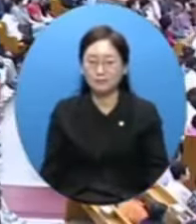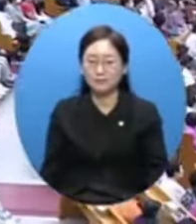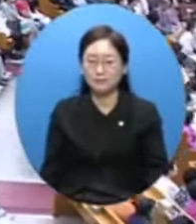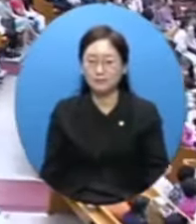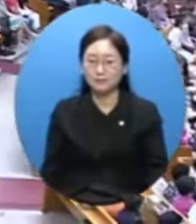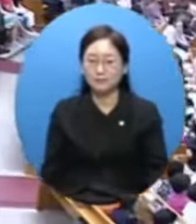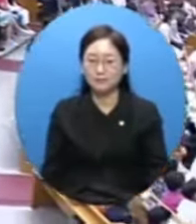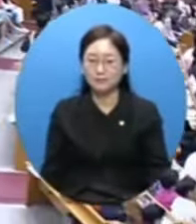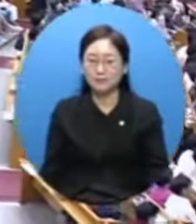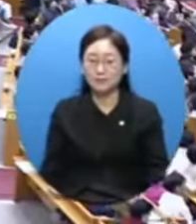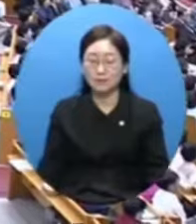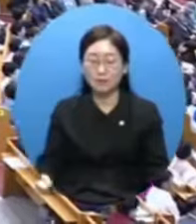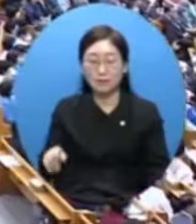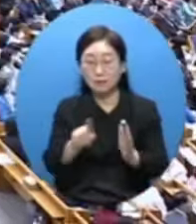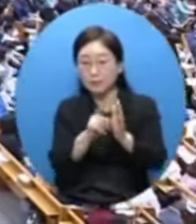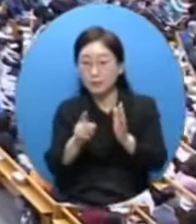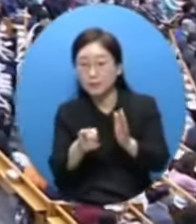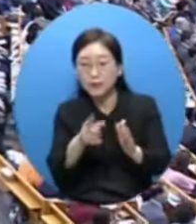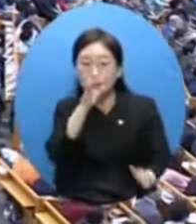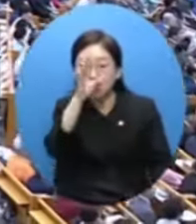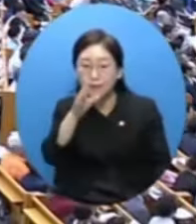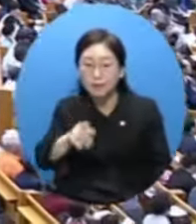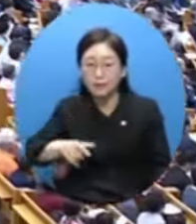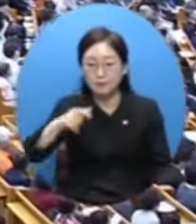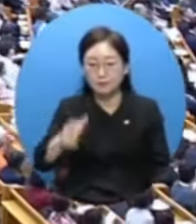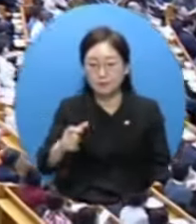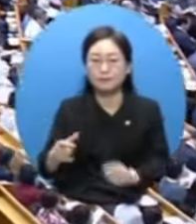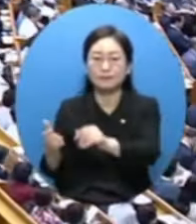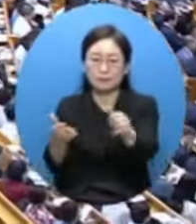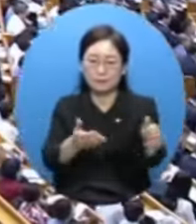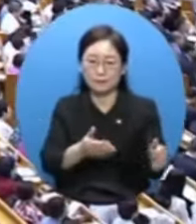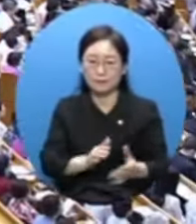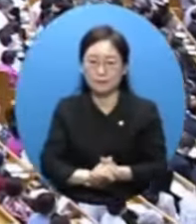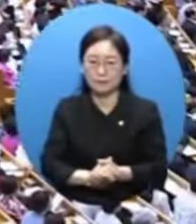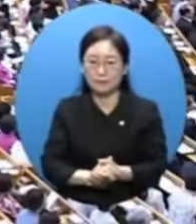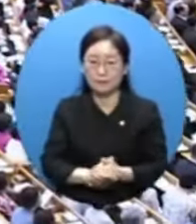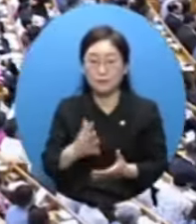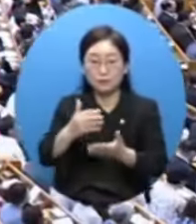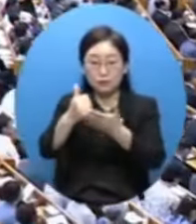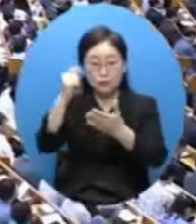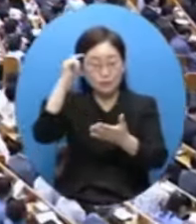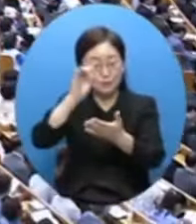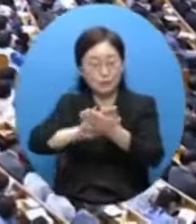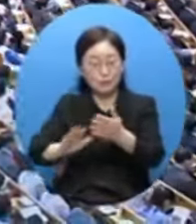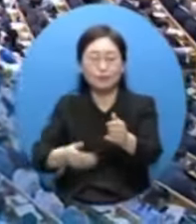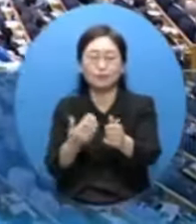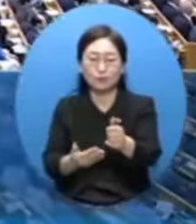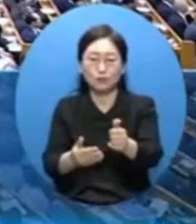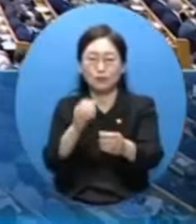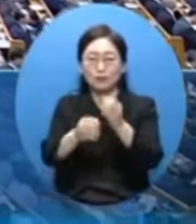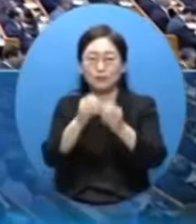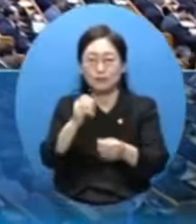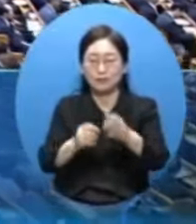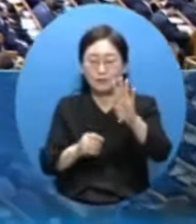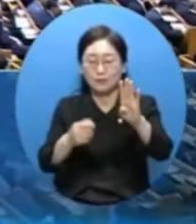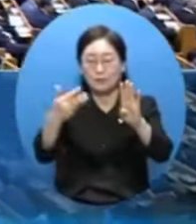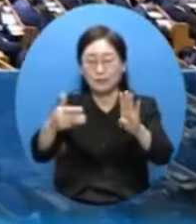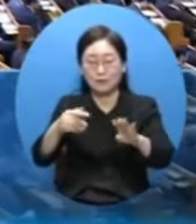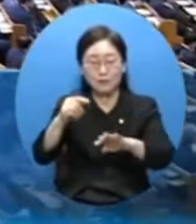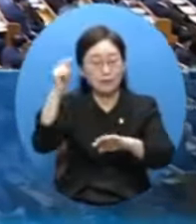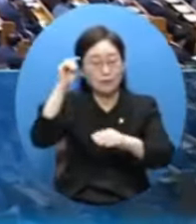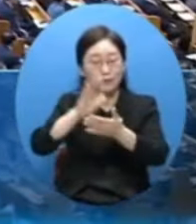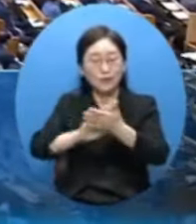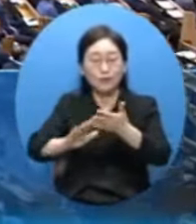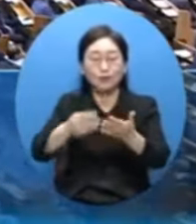아멘 흔들리면 안 됩니다 견과 흔들리면 안 됩니다 그러면 주 평안함을 주십니다 시편 4편 8절입니다 내가 평안히 눕고